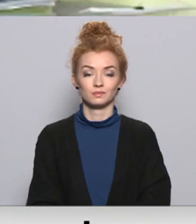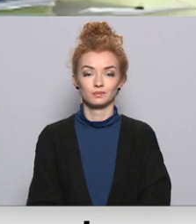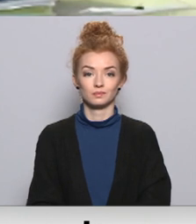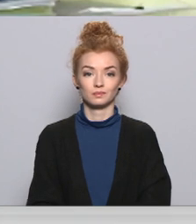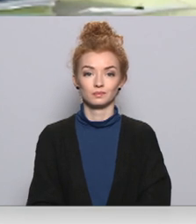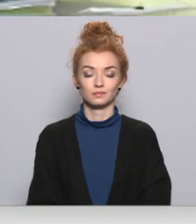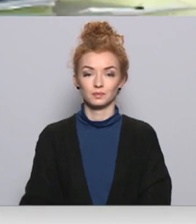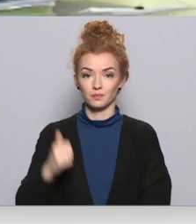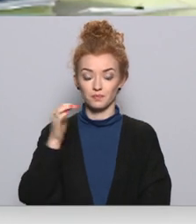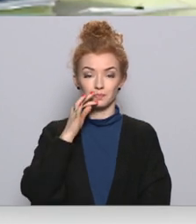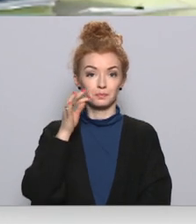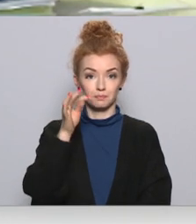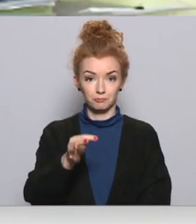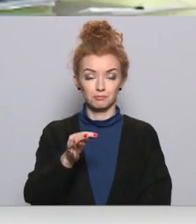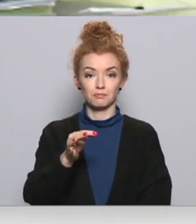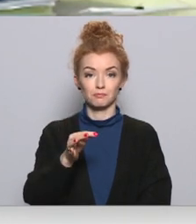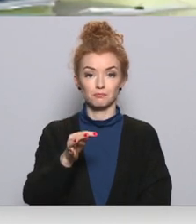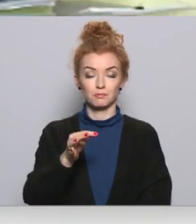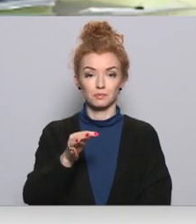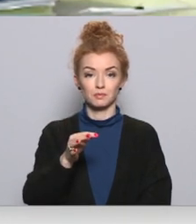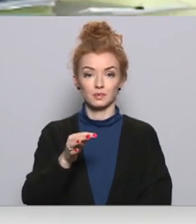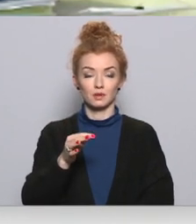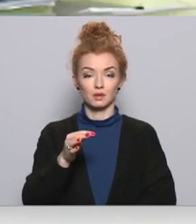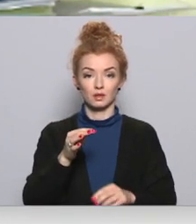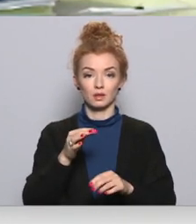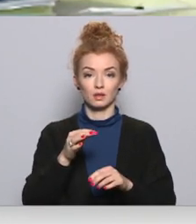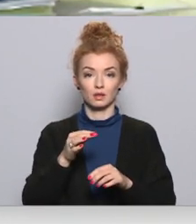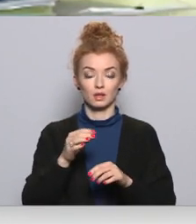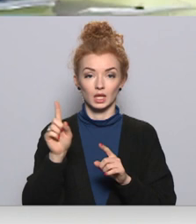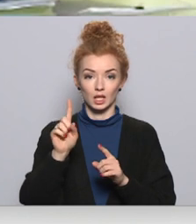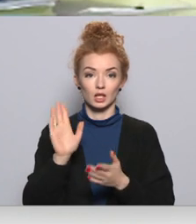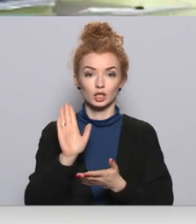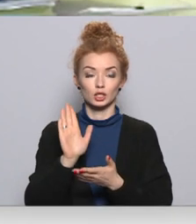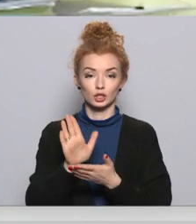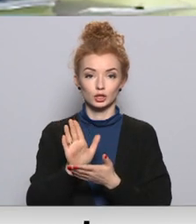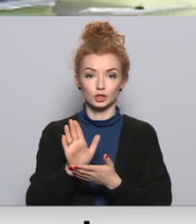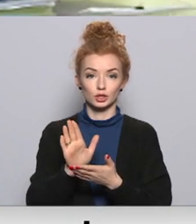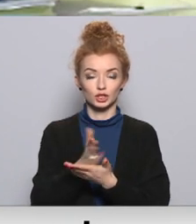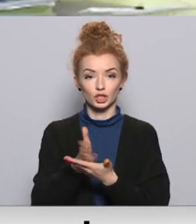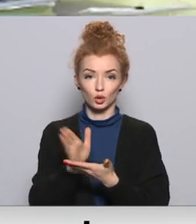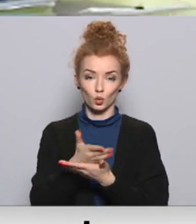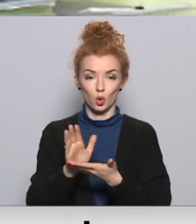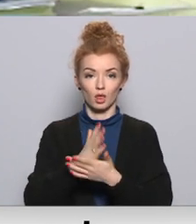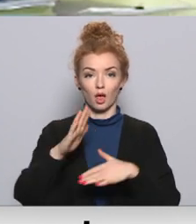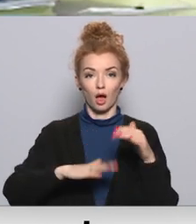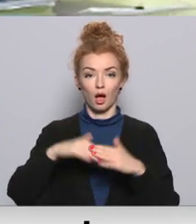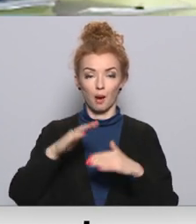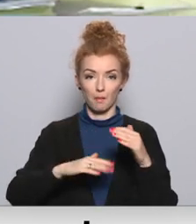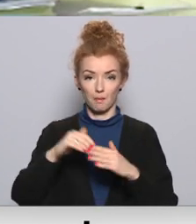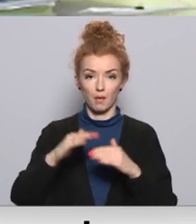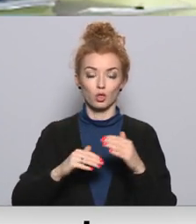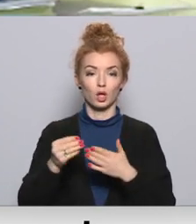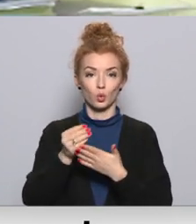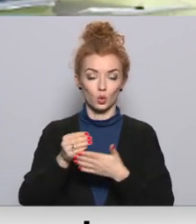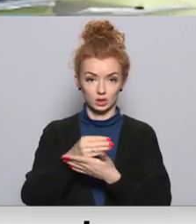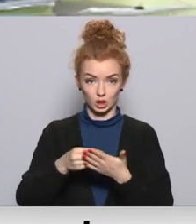Tad attiecīgi tiek, teiksim, savā ziņā ranžēt šie, teiksim, amata vietu